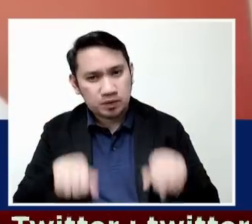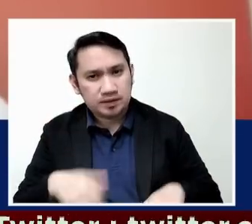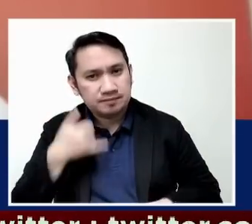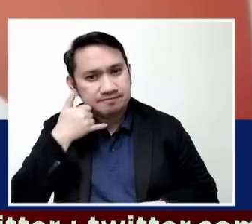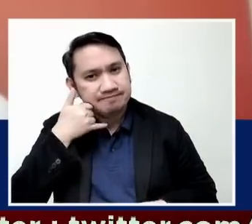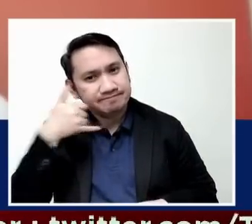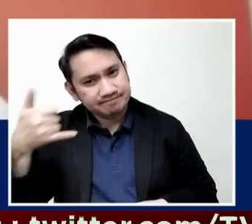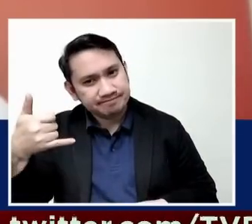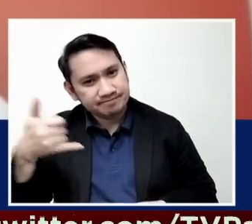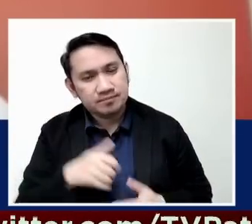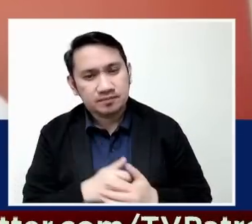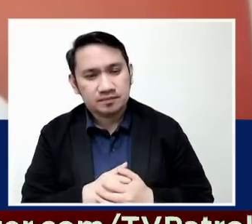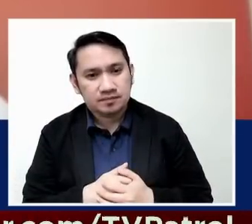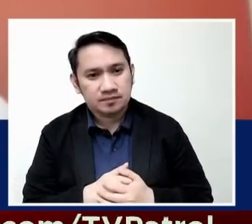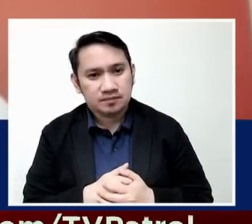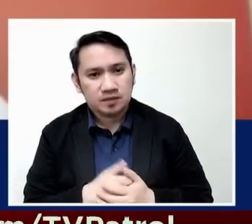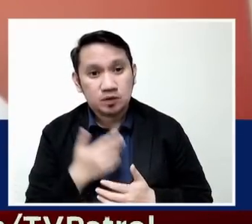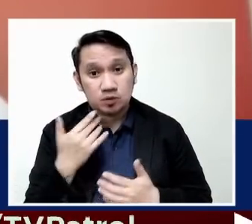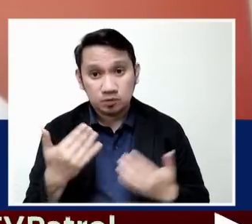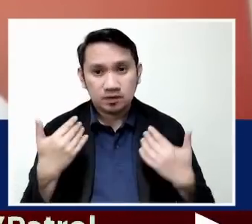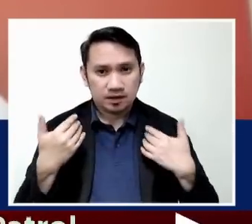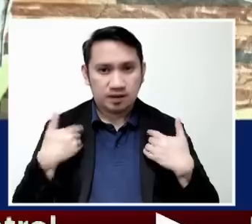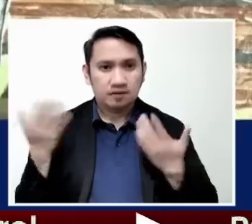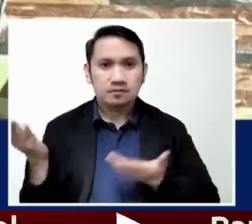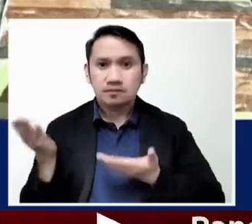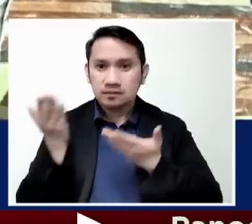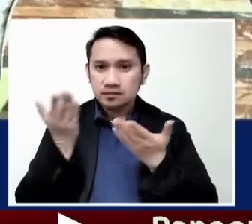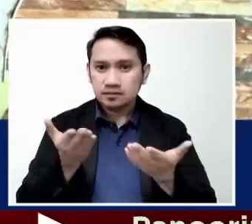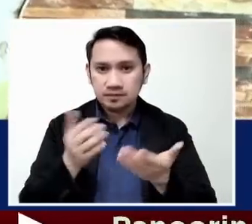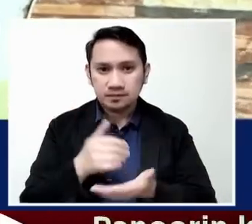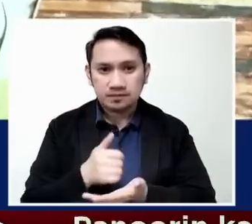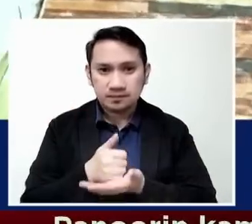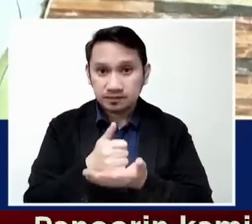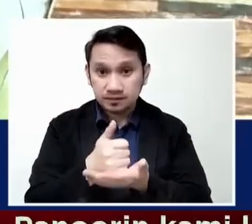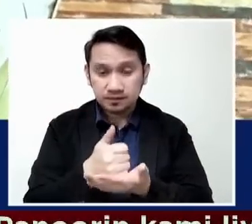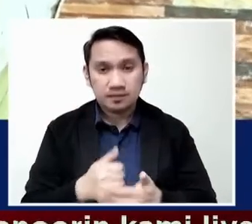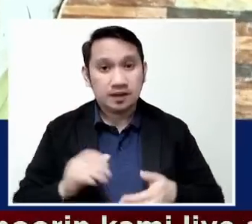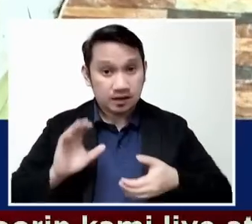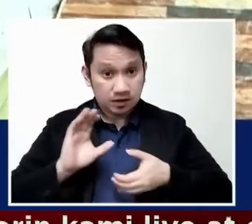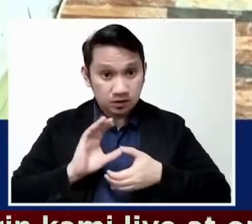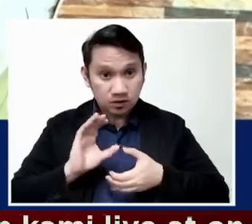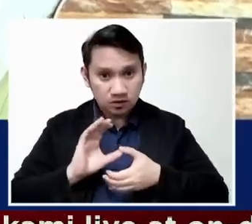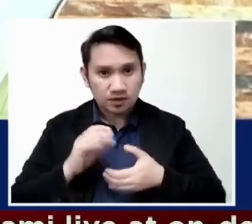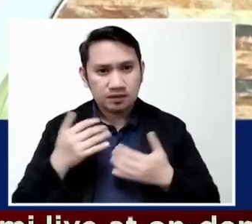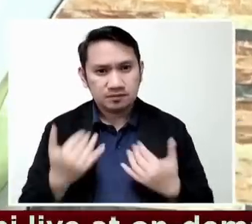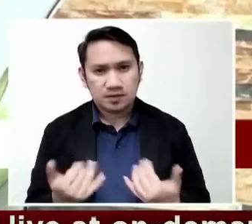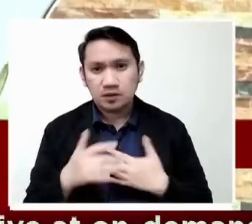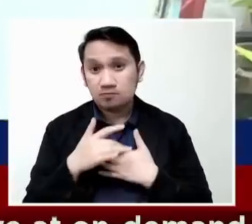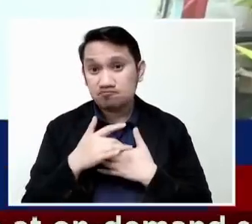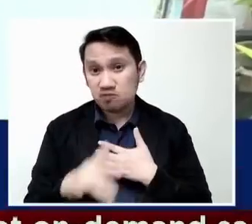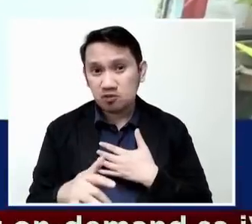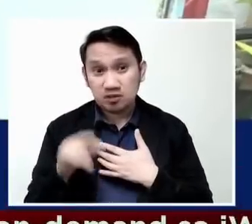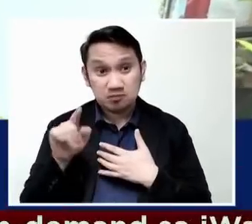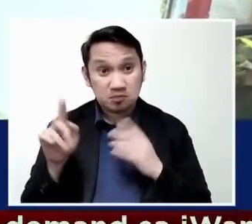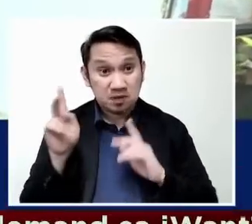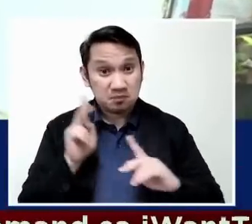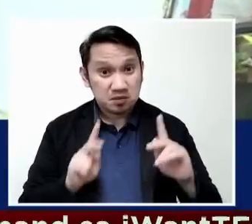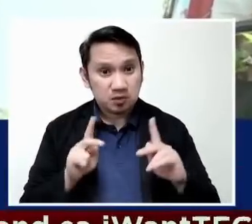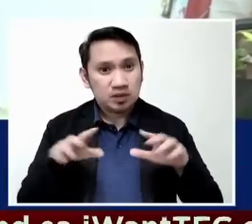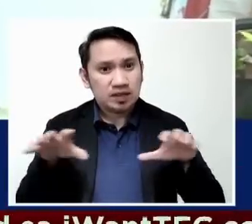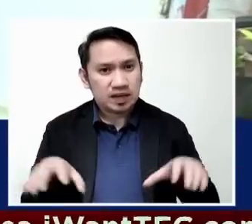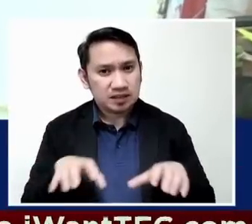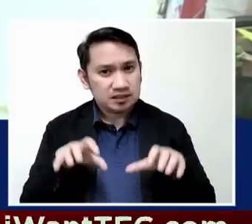para makadala tayo ng tulong. Sa Caloocan City, pinaaga ng ilang residente ang mga aktibidad